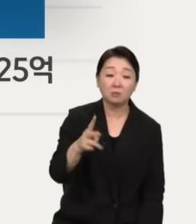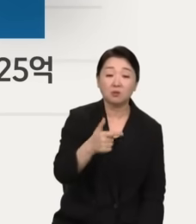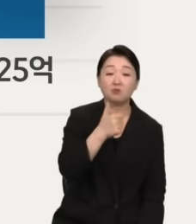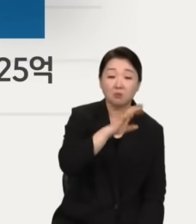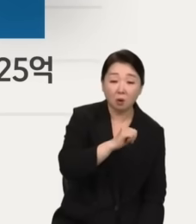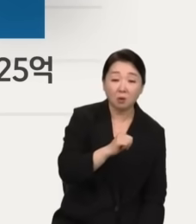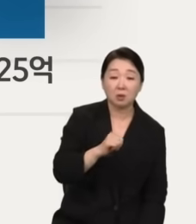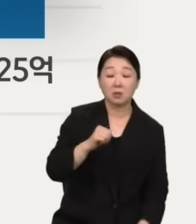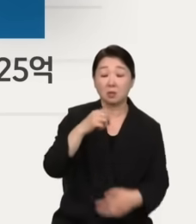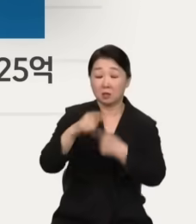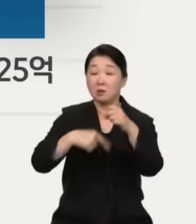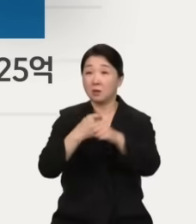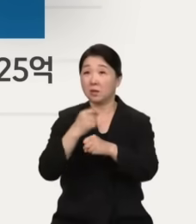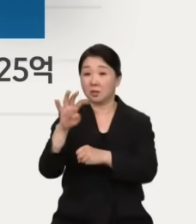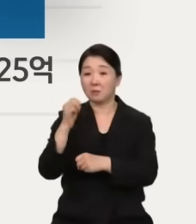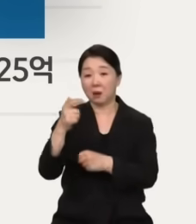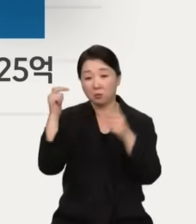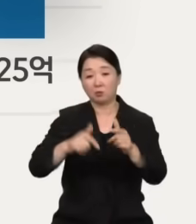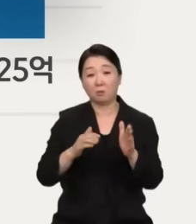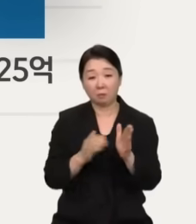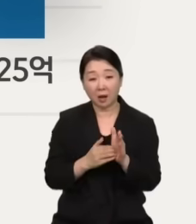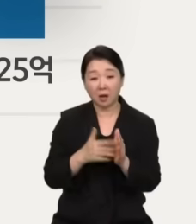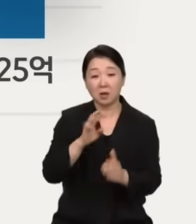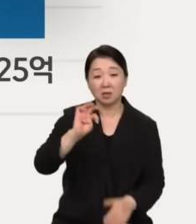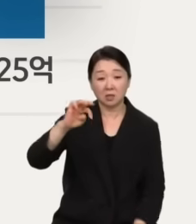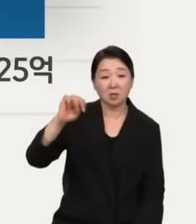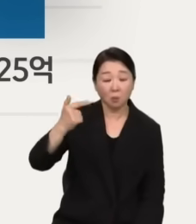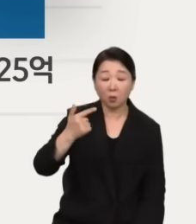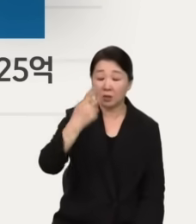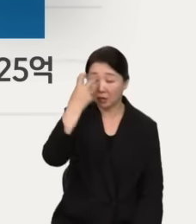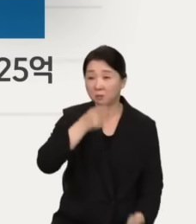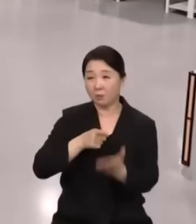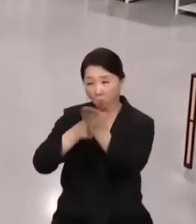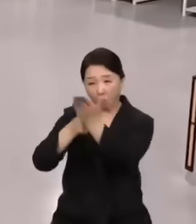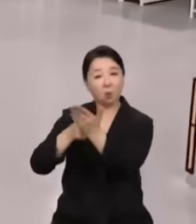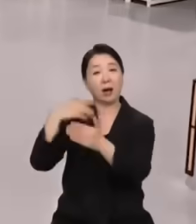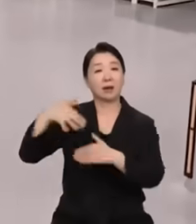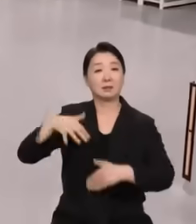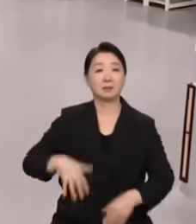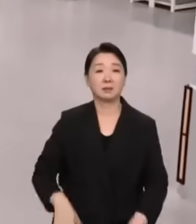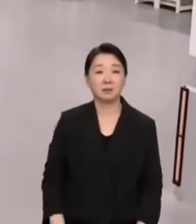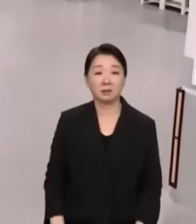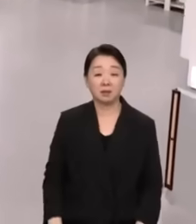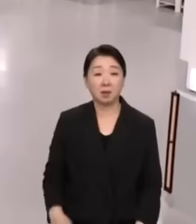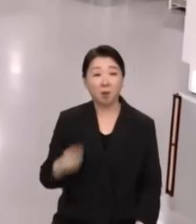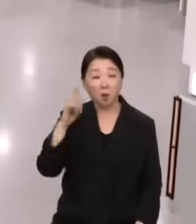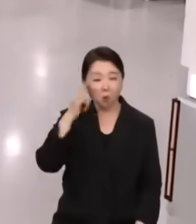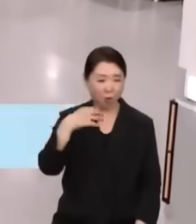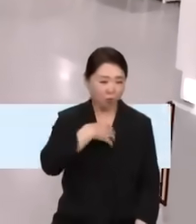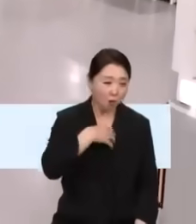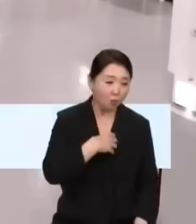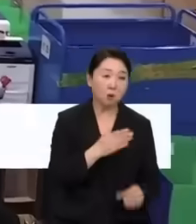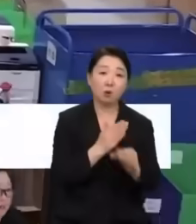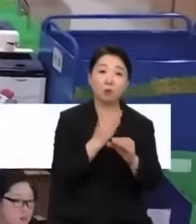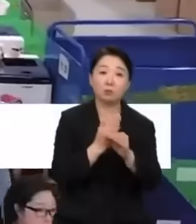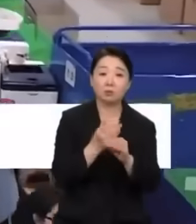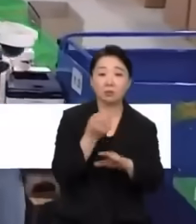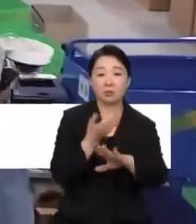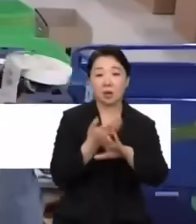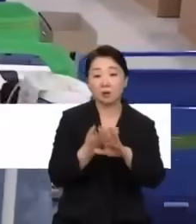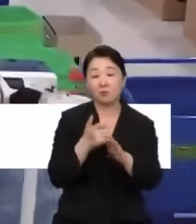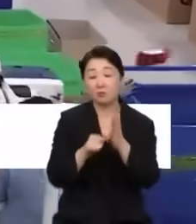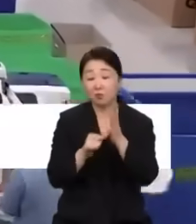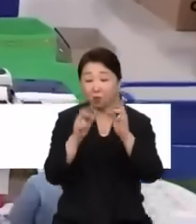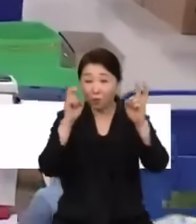84% 급감했고 팀원은 감사 보고서조차 내지 못했습니다. 이미 유동성 위기를 겪는 상황에서 또 다른 물류자